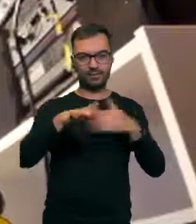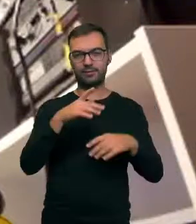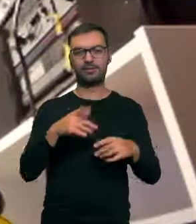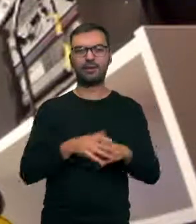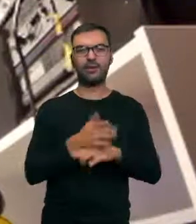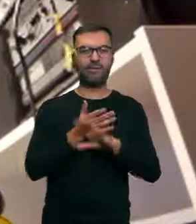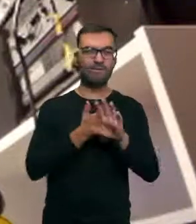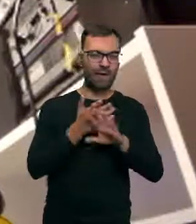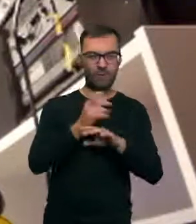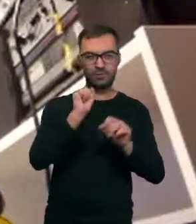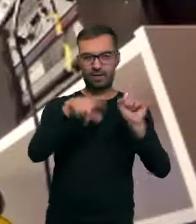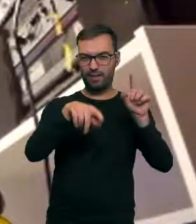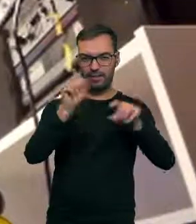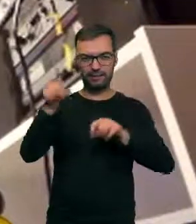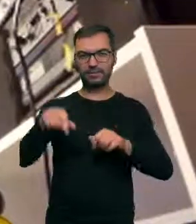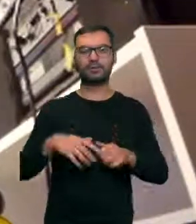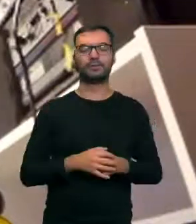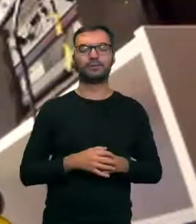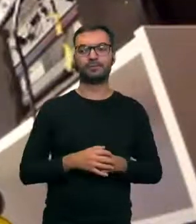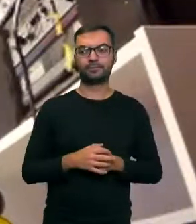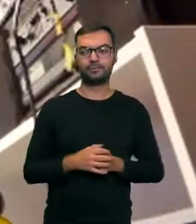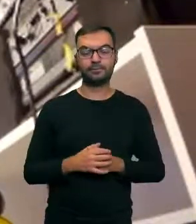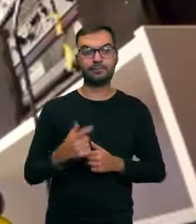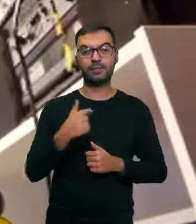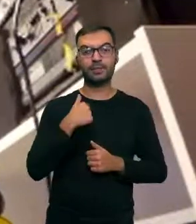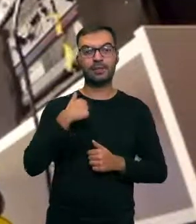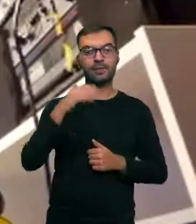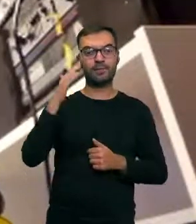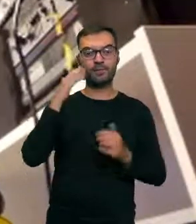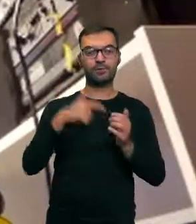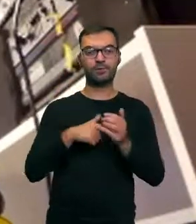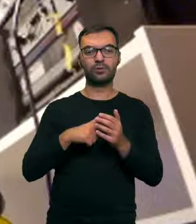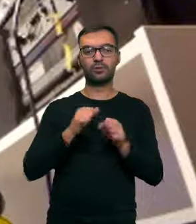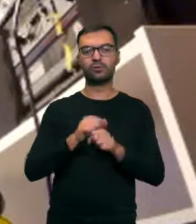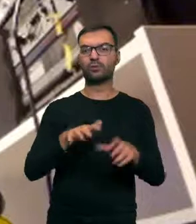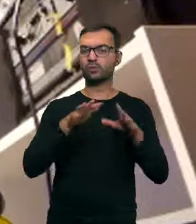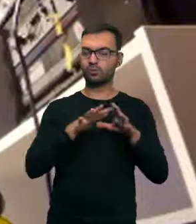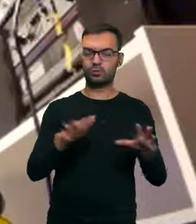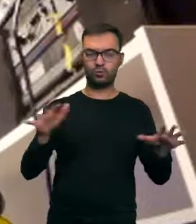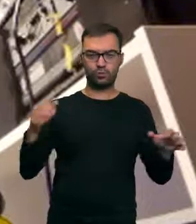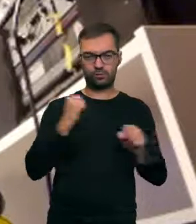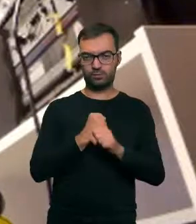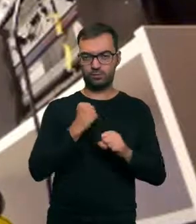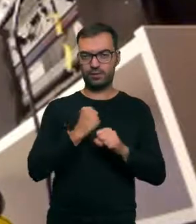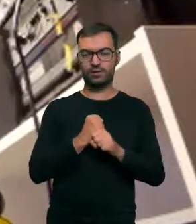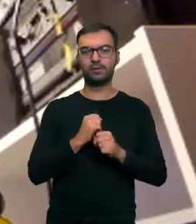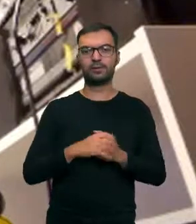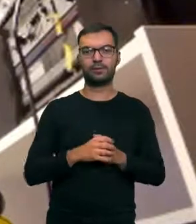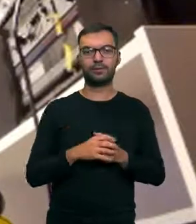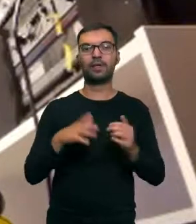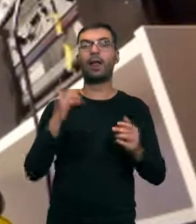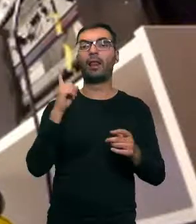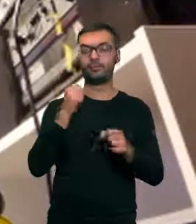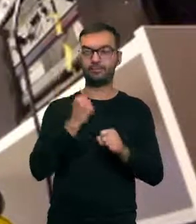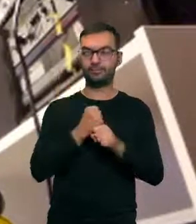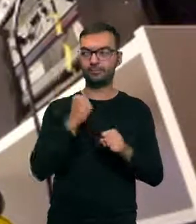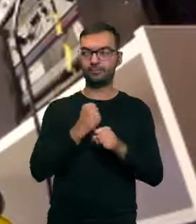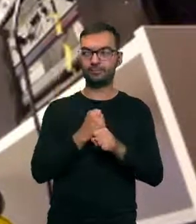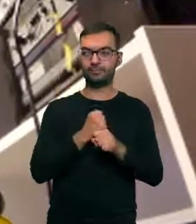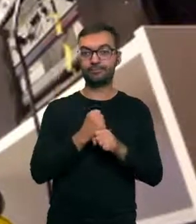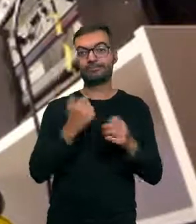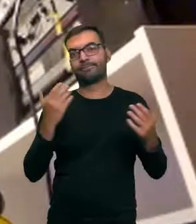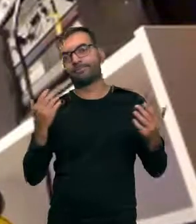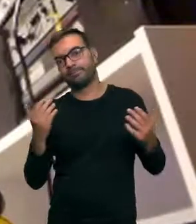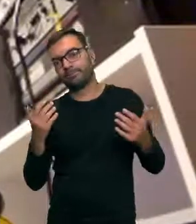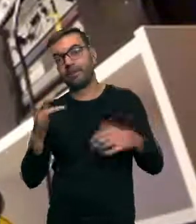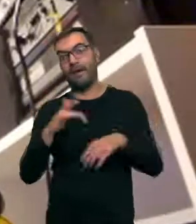fałszywe tory. I wiedziałem, że to jest mnóstwo pracy i że ta praca być może